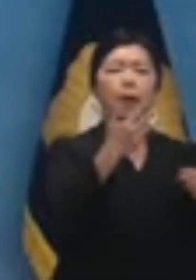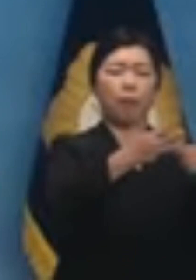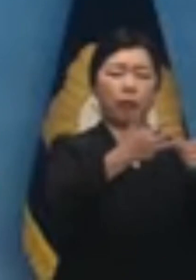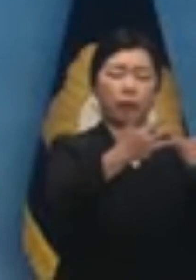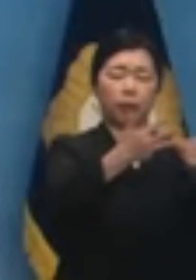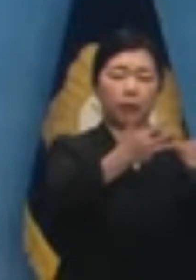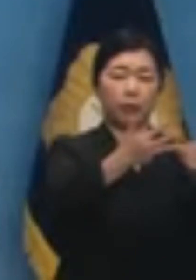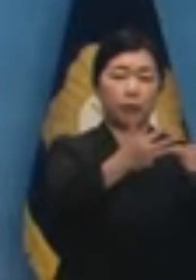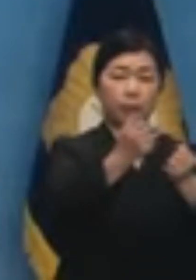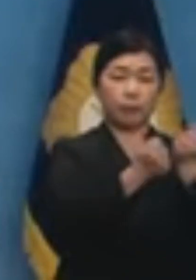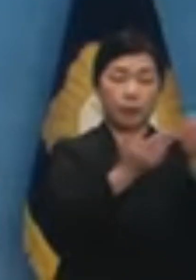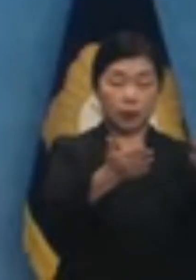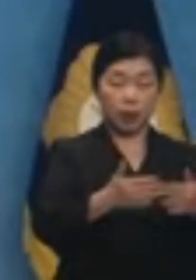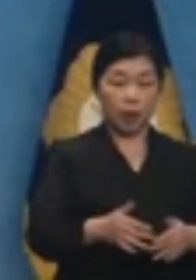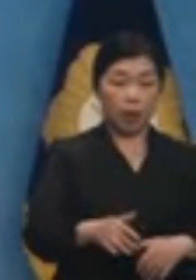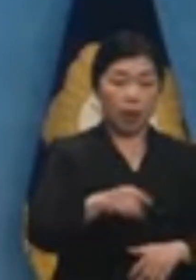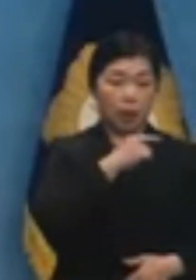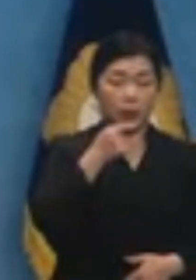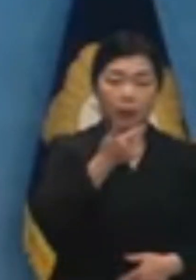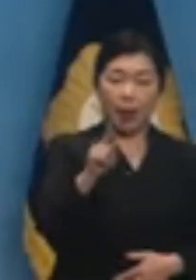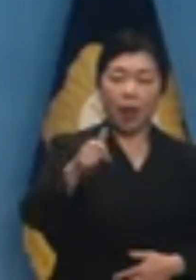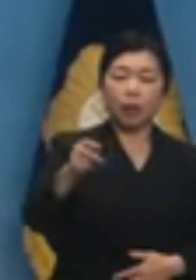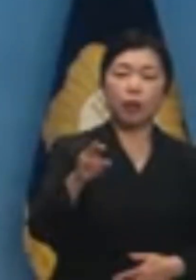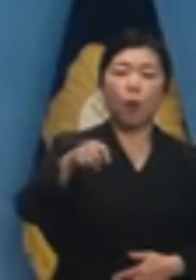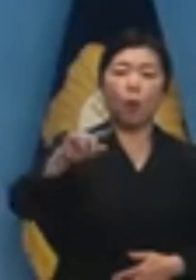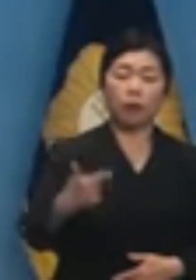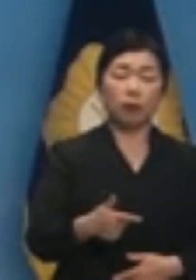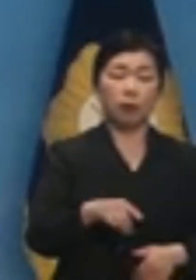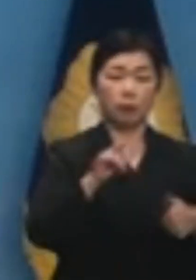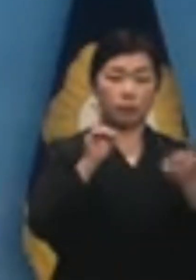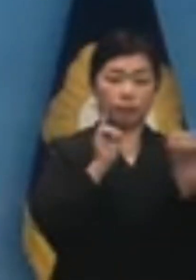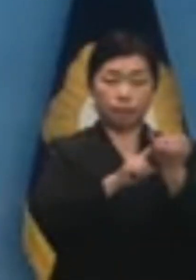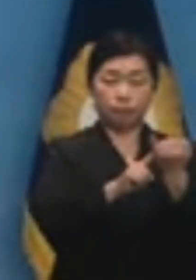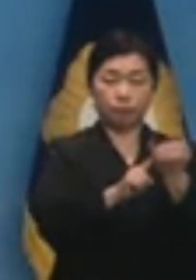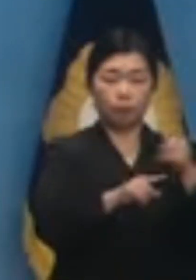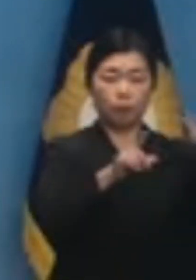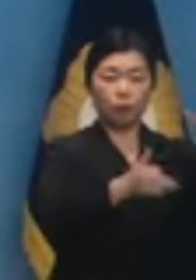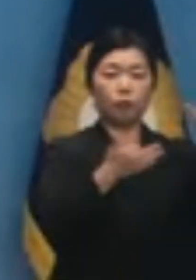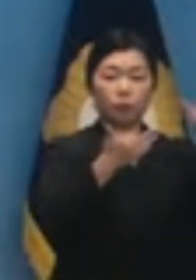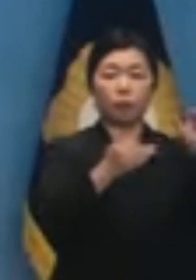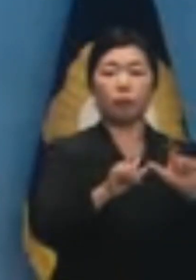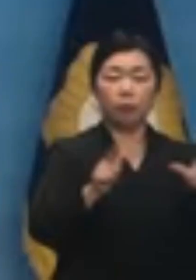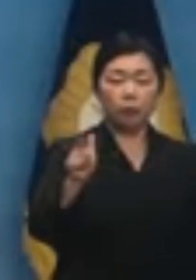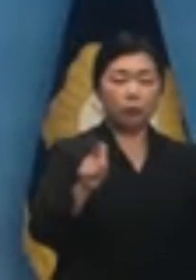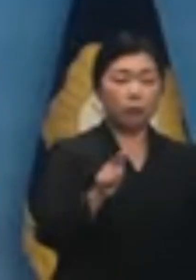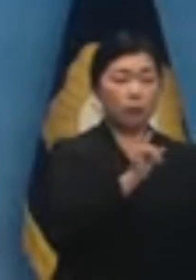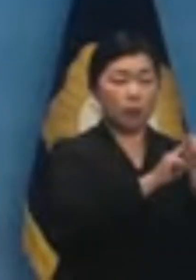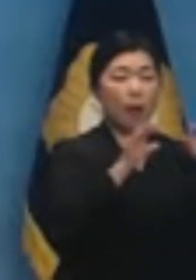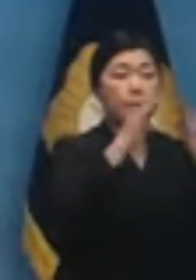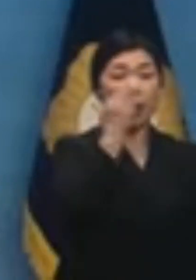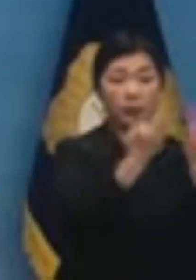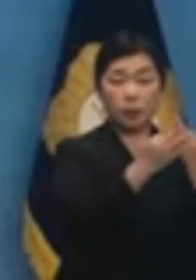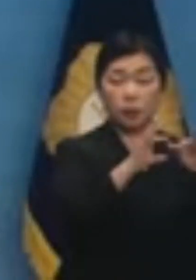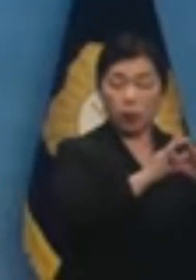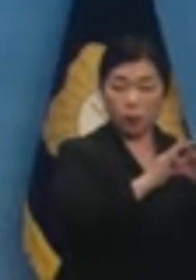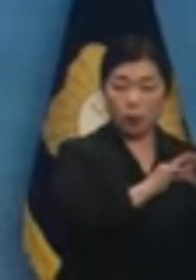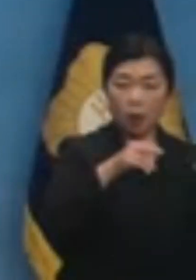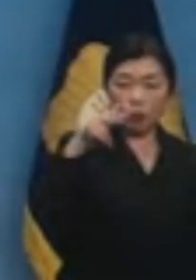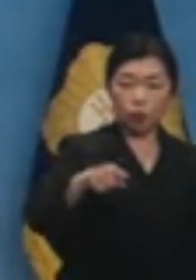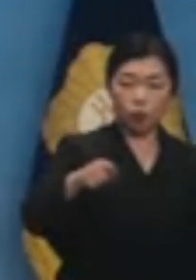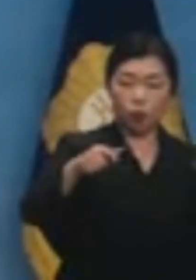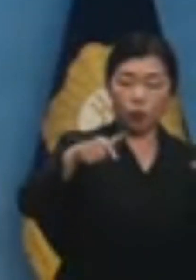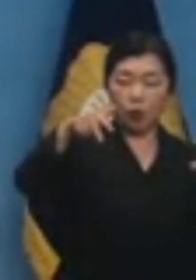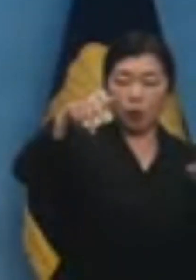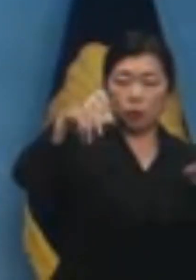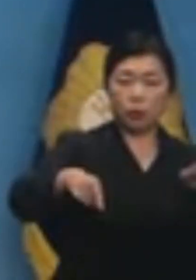108번째입니다. 국민의힘 나경원 의원은 5월 19일 본인의 페이스북을 통해 지기현 판사 유흥업소